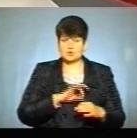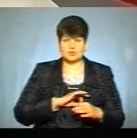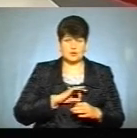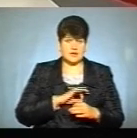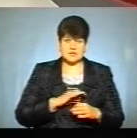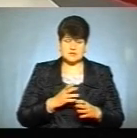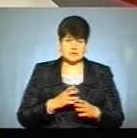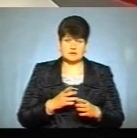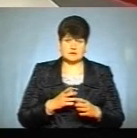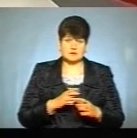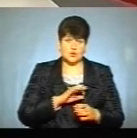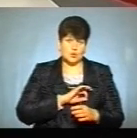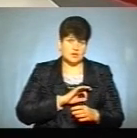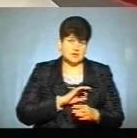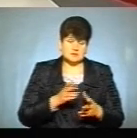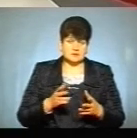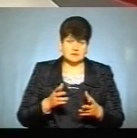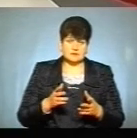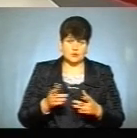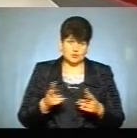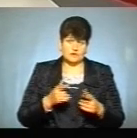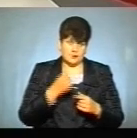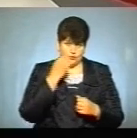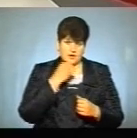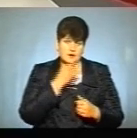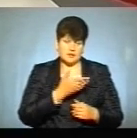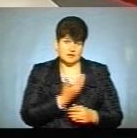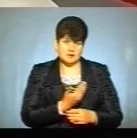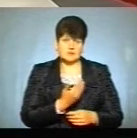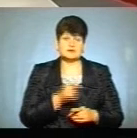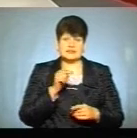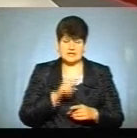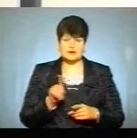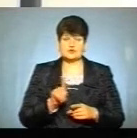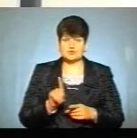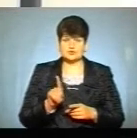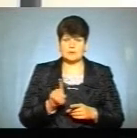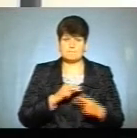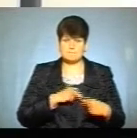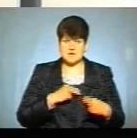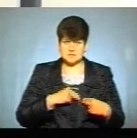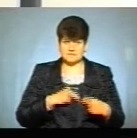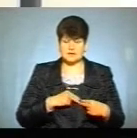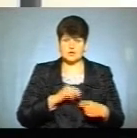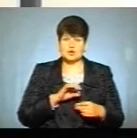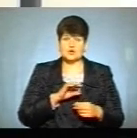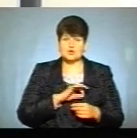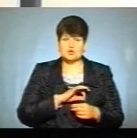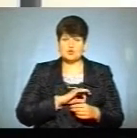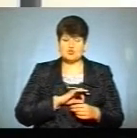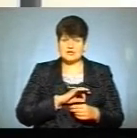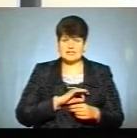зокрема, теж окрема така подяка і відзначення те, що якраз працівники юридичного